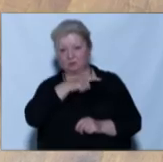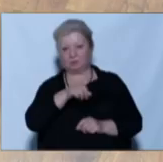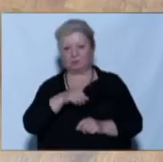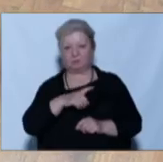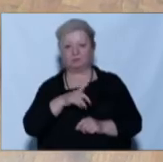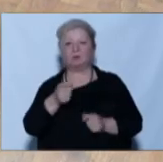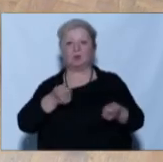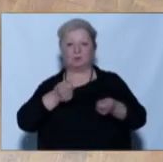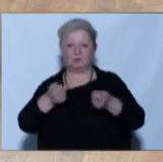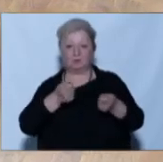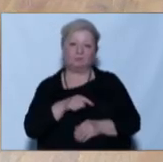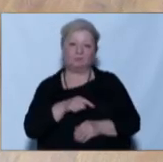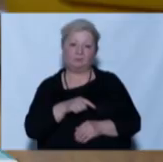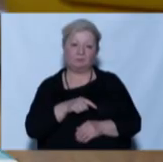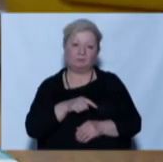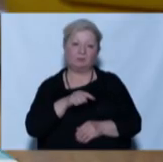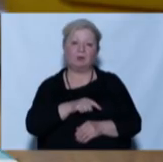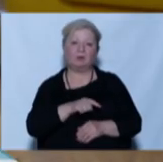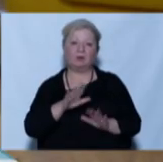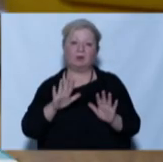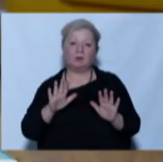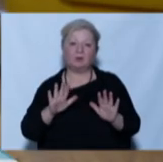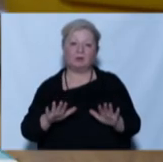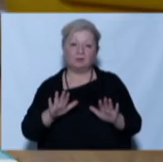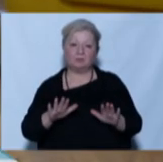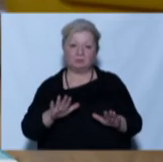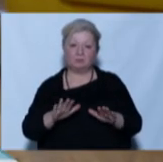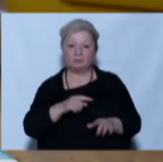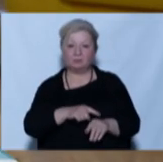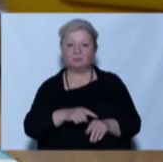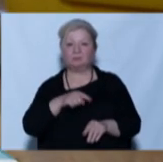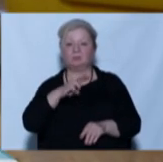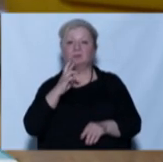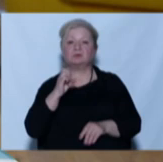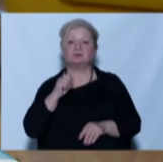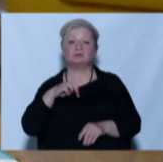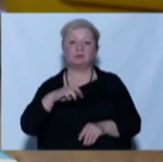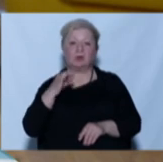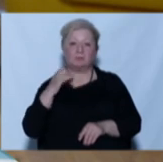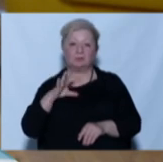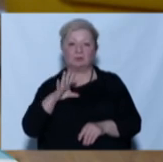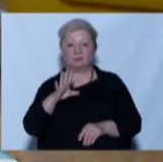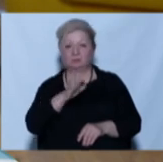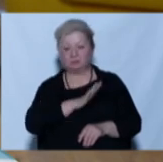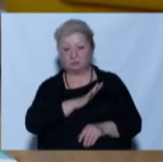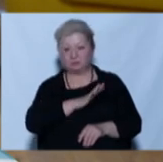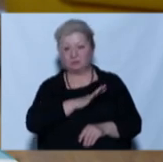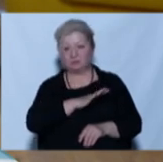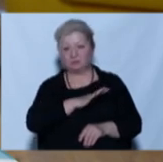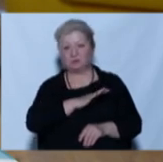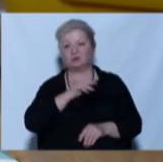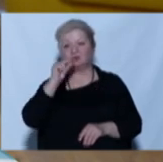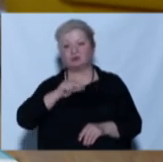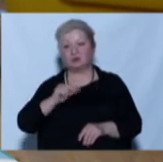ხელმძღვანელის პოსტი და ამ თანამდებობით შამილი ახერხებდა ჩრდილო